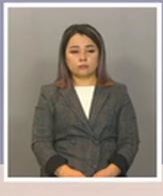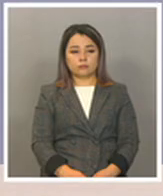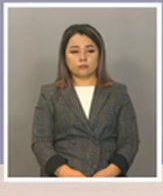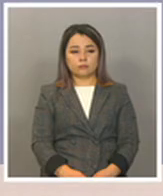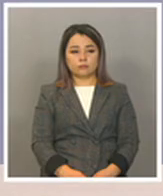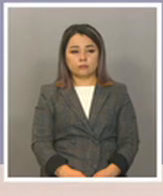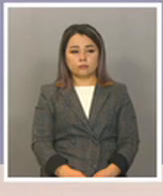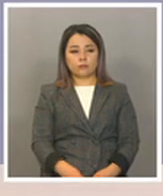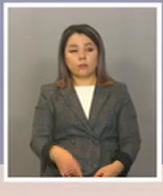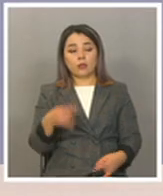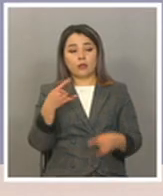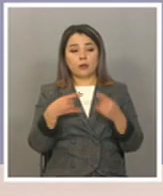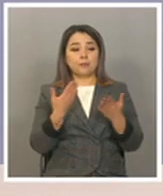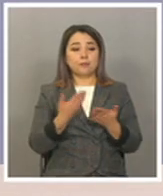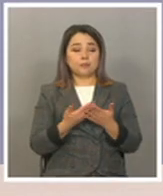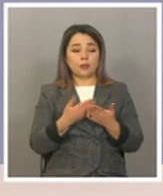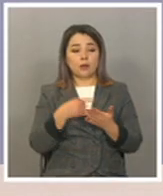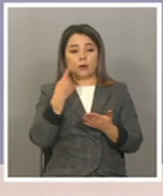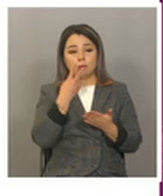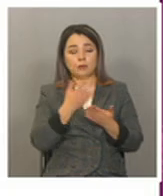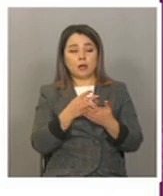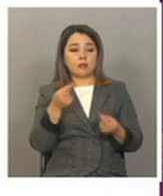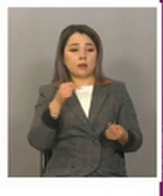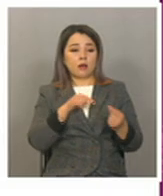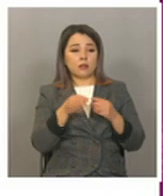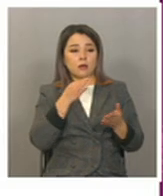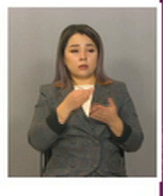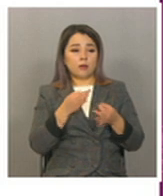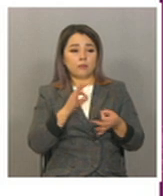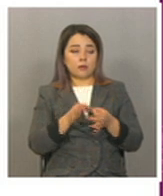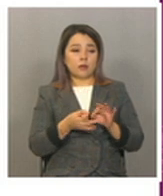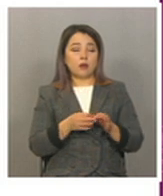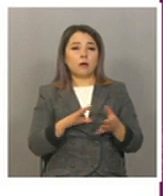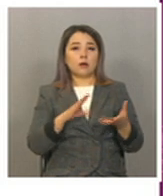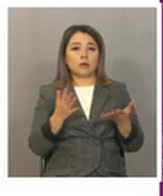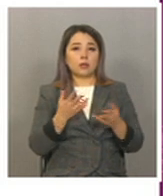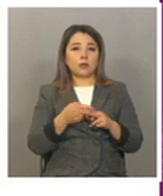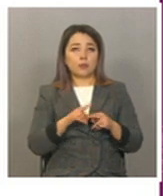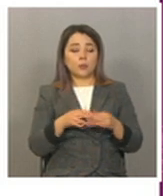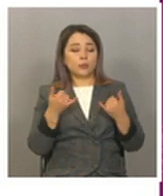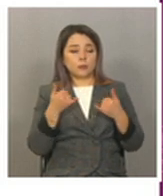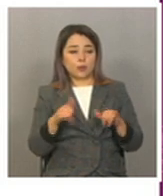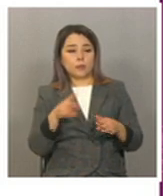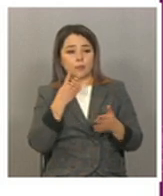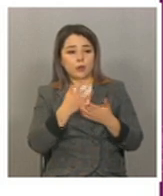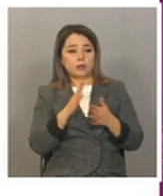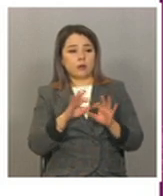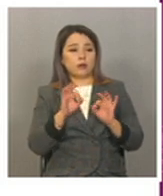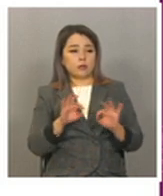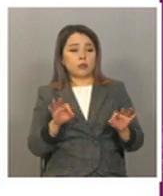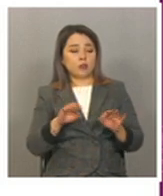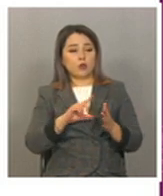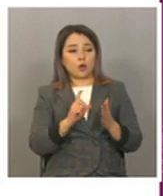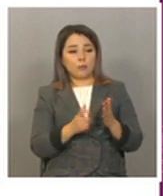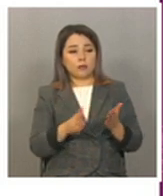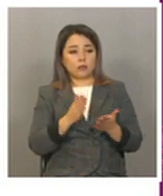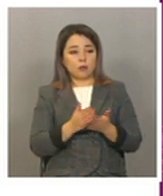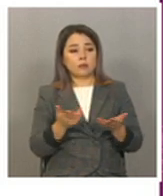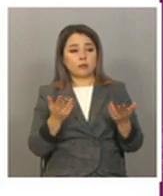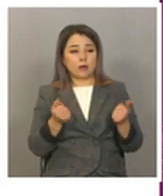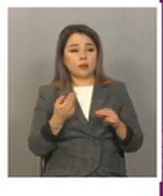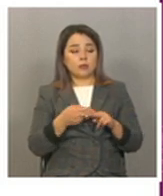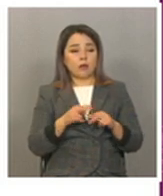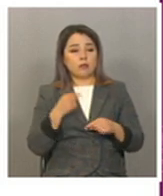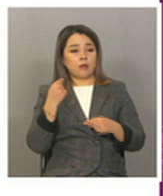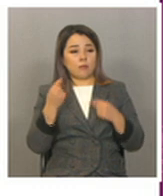На экране примерный образец диалога. Какое впечатление произвело на вас изучение романа? Конечно,